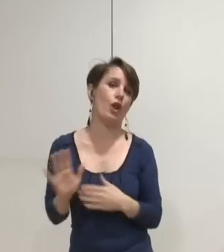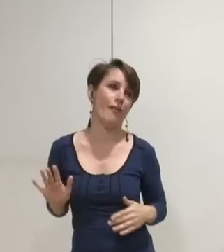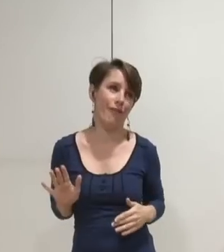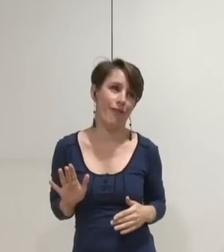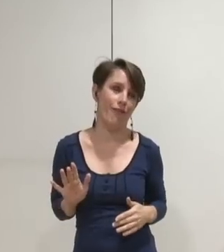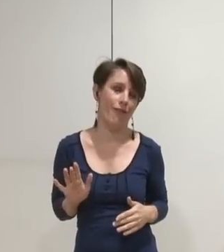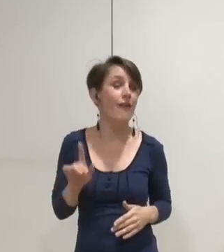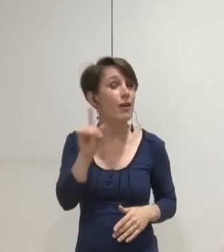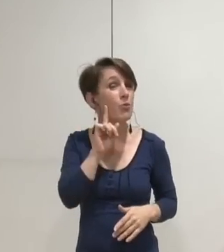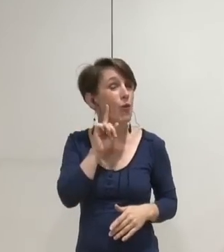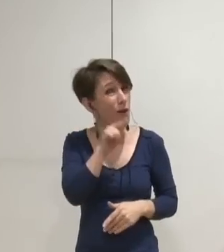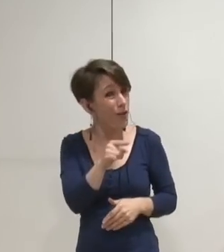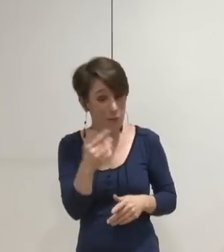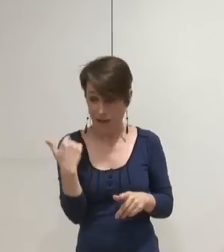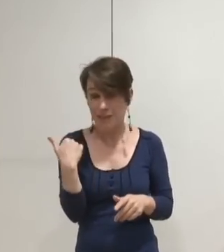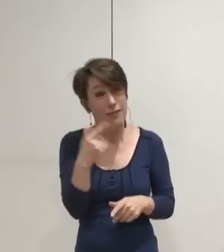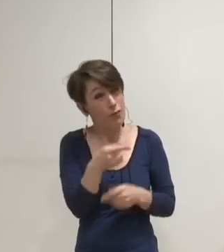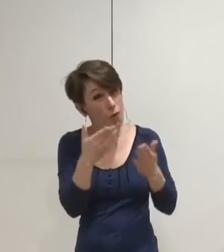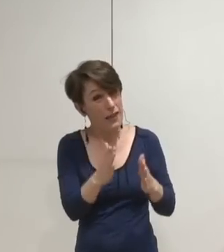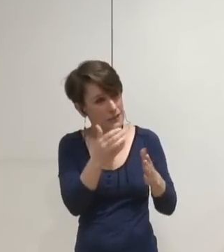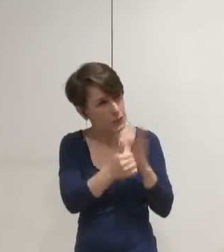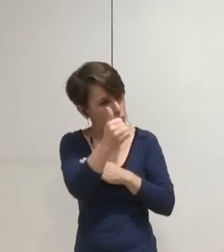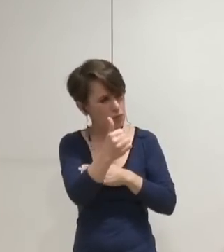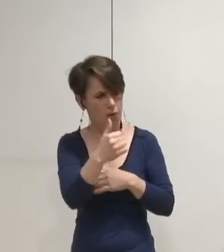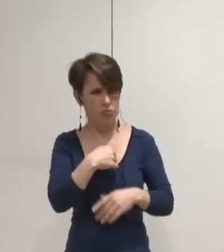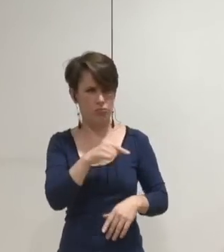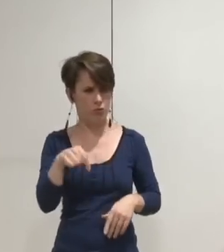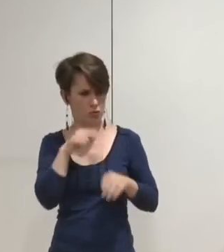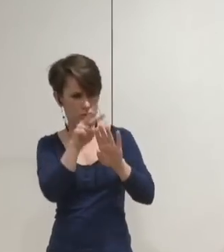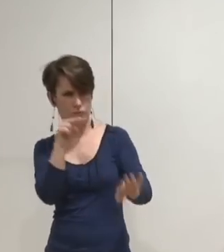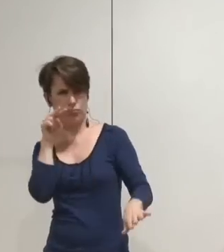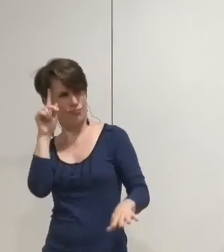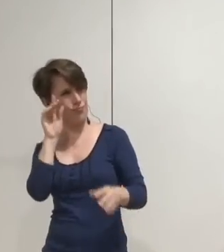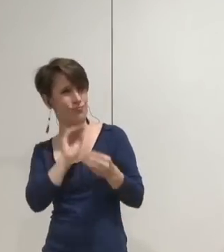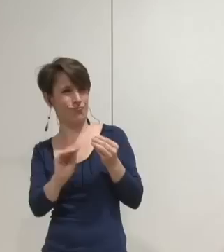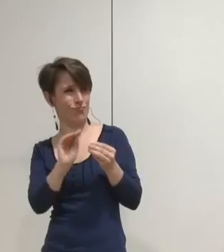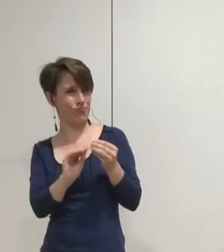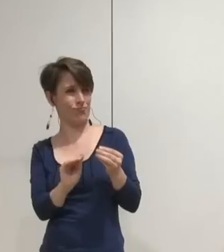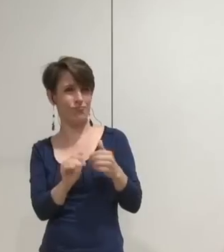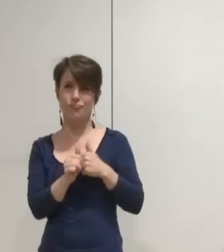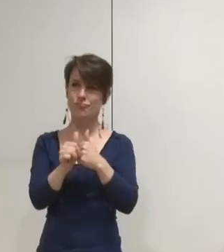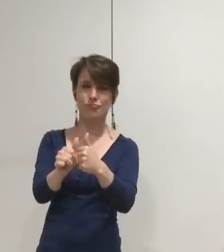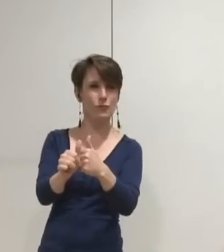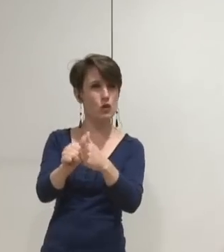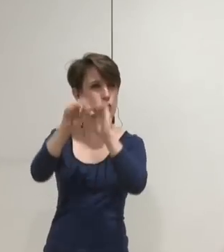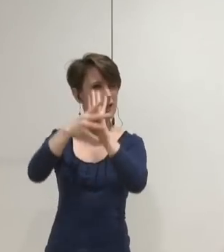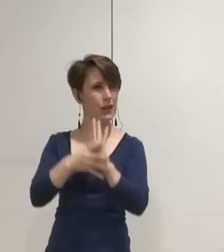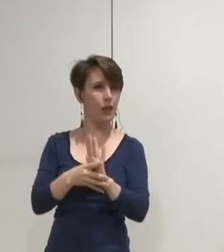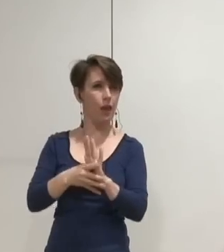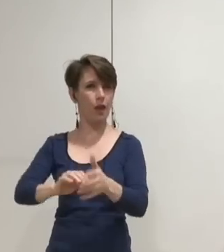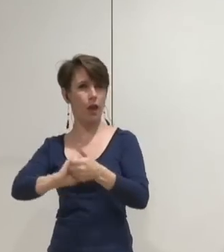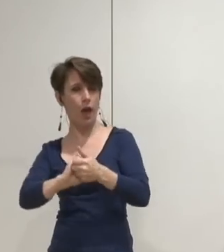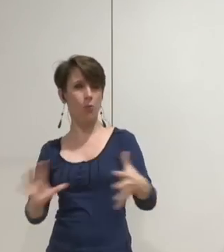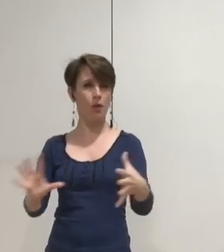interroge sur les attributions de marché de la collectivité en fonction de critères autres que